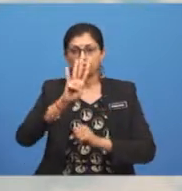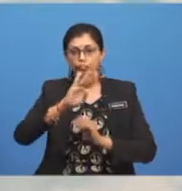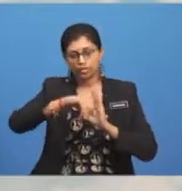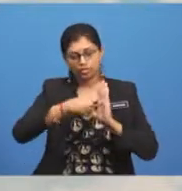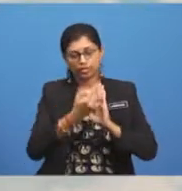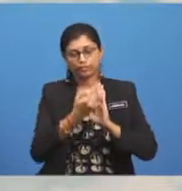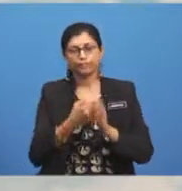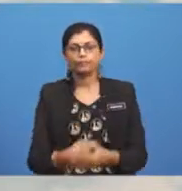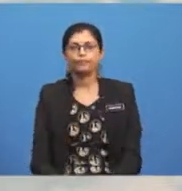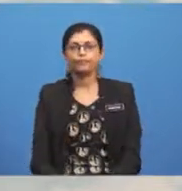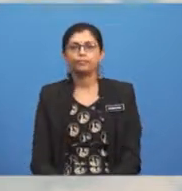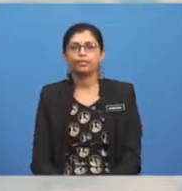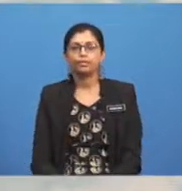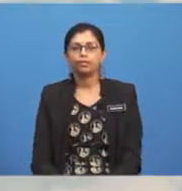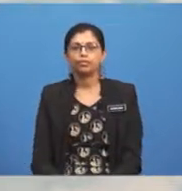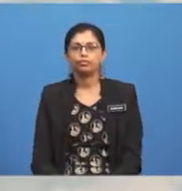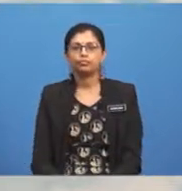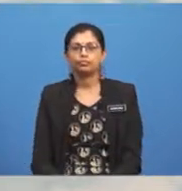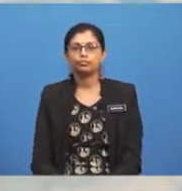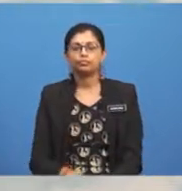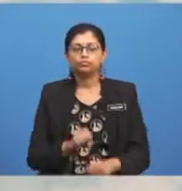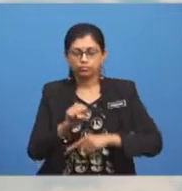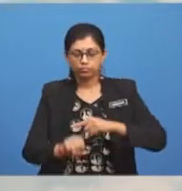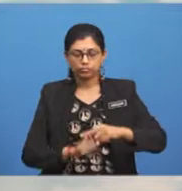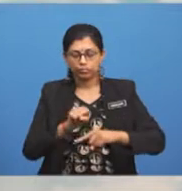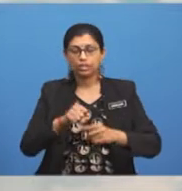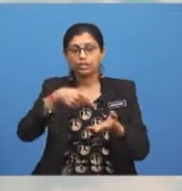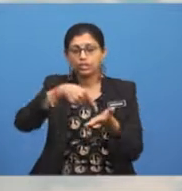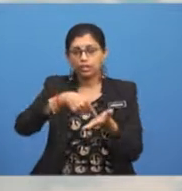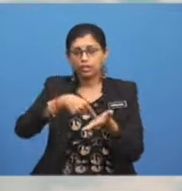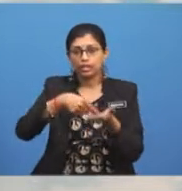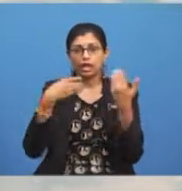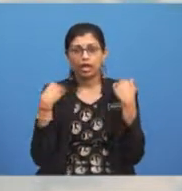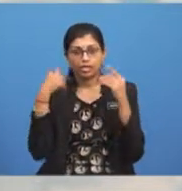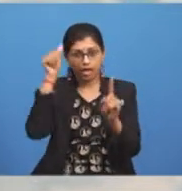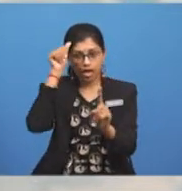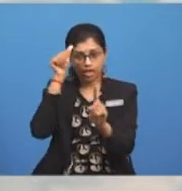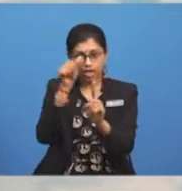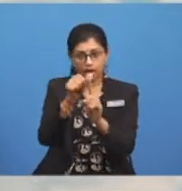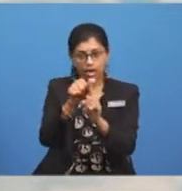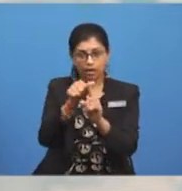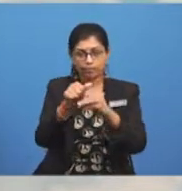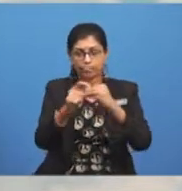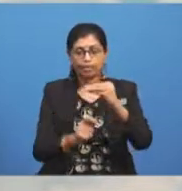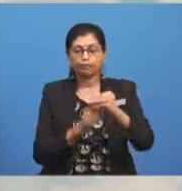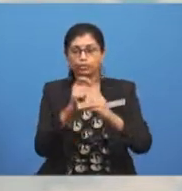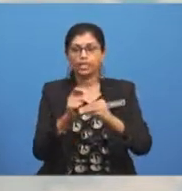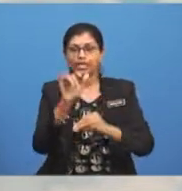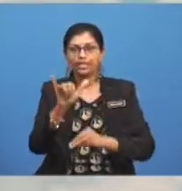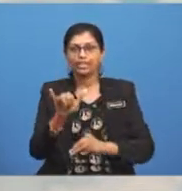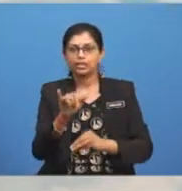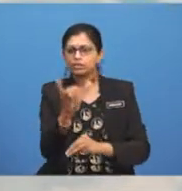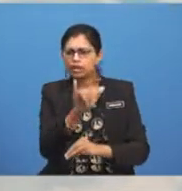Dan ajaibnya satelit ini, ia mempunyai arah putaran yang sama dengan